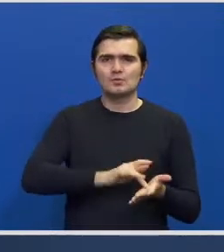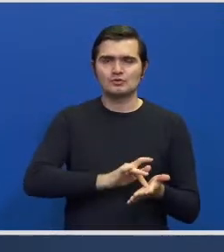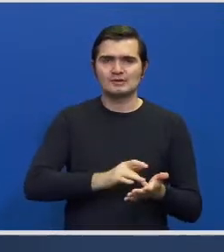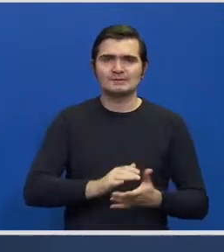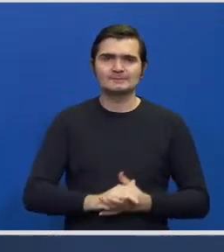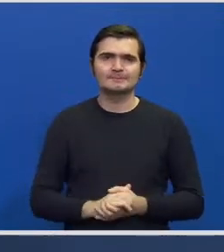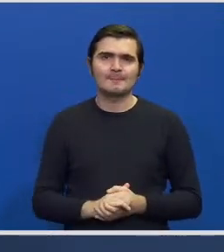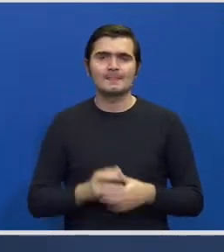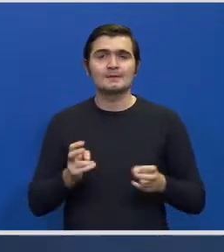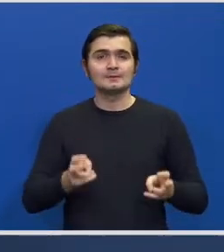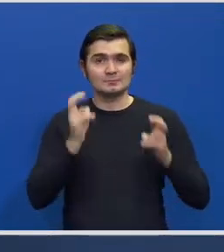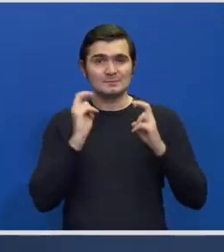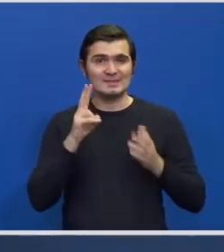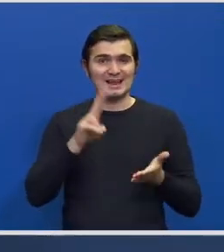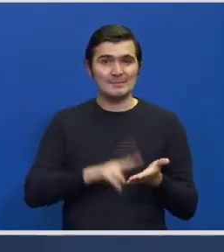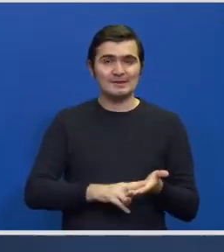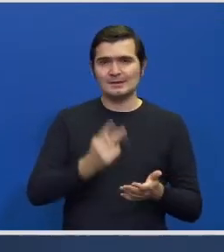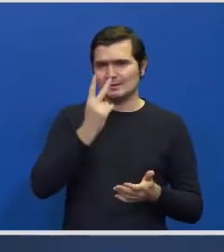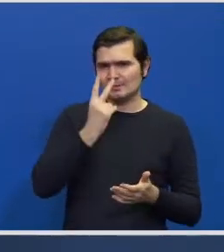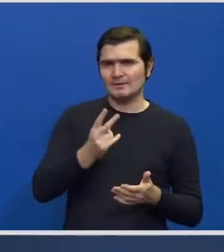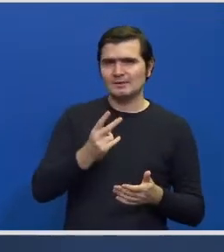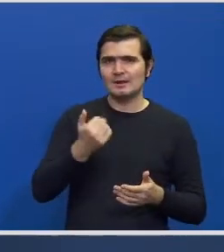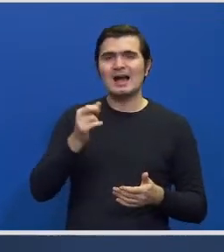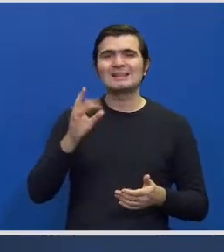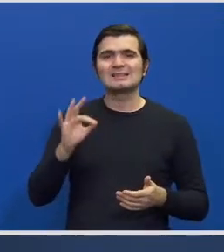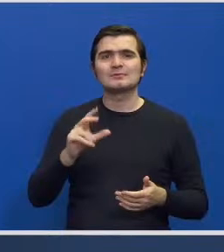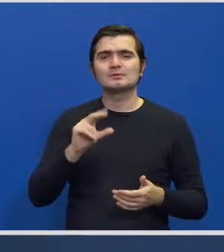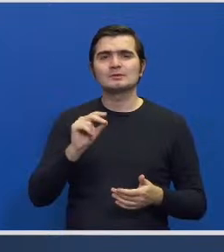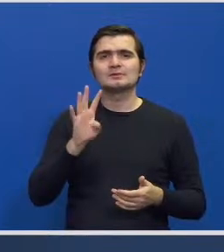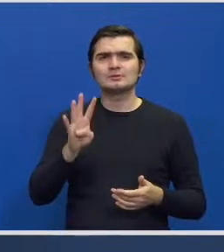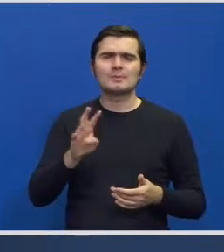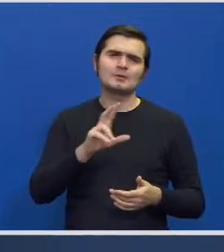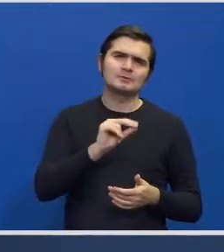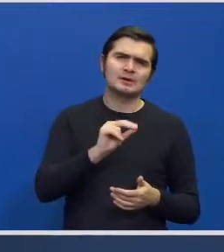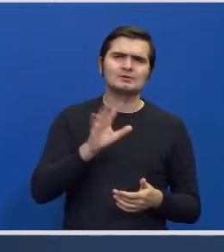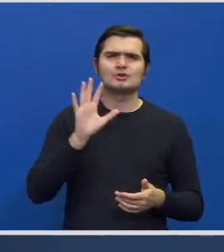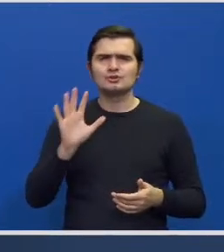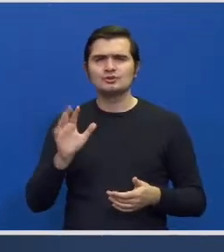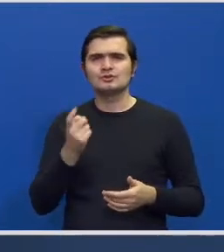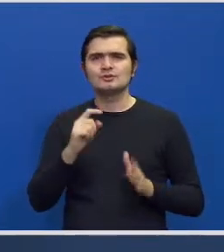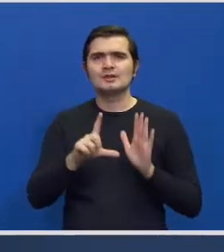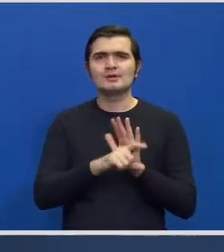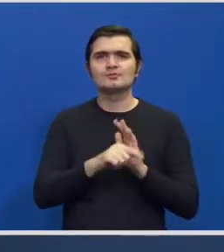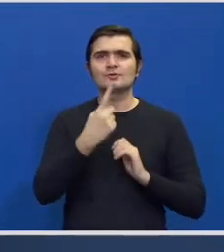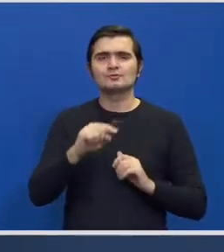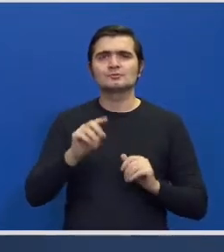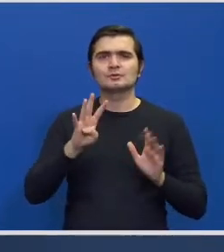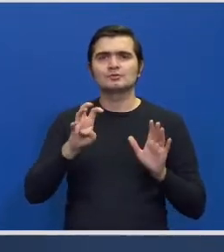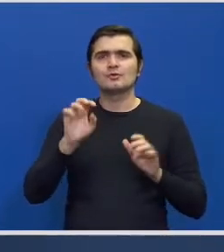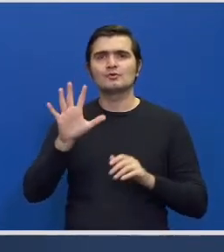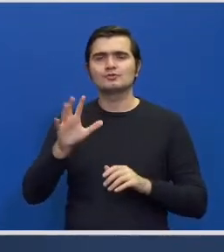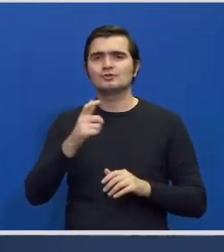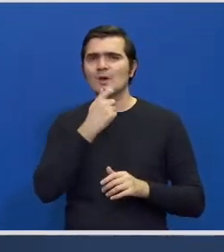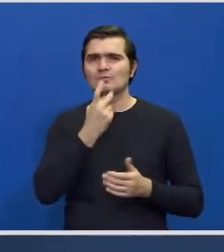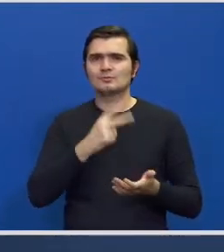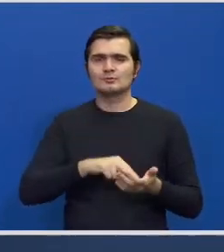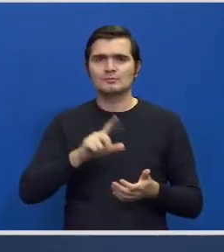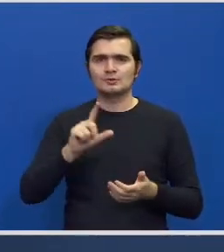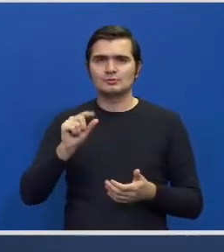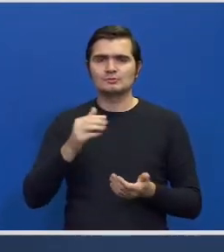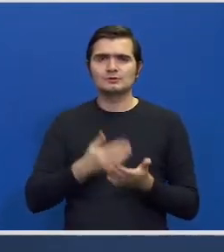urgență și prim ajutor calificat. Suspendarea aplicării prevederilor articolului 34-35 din